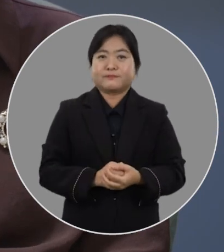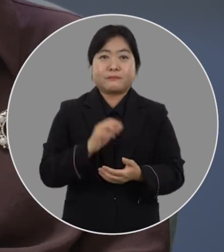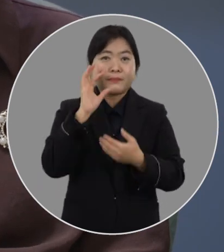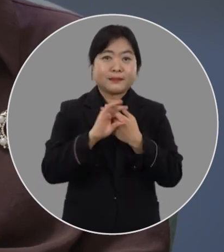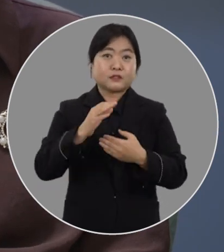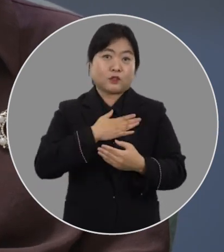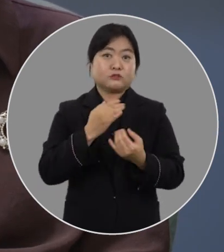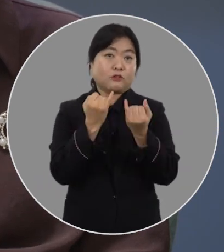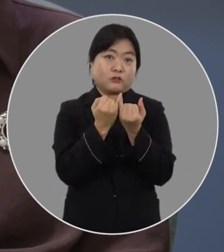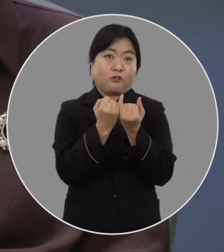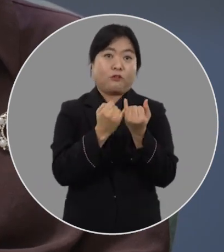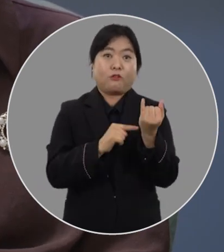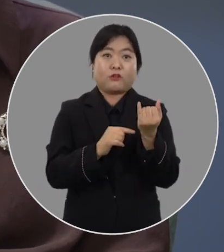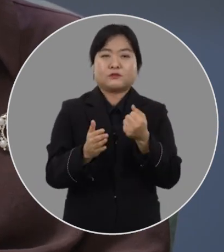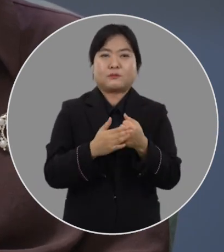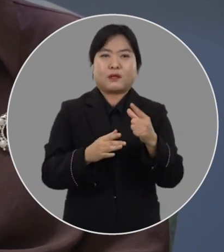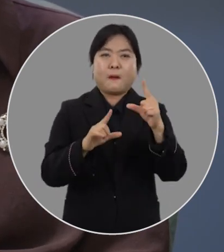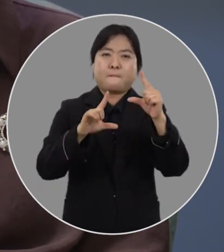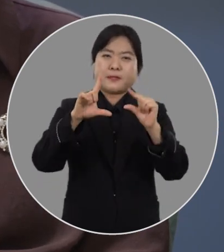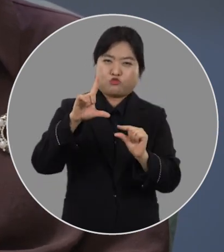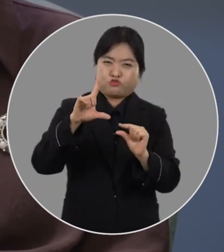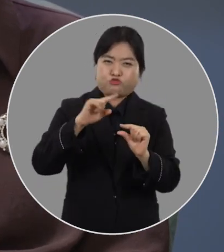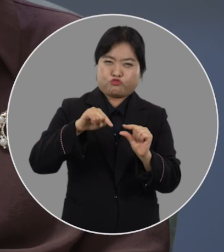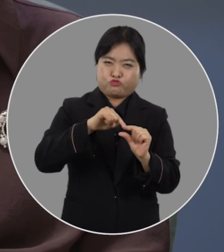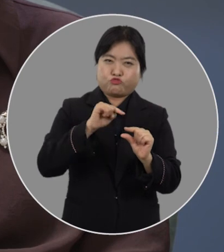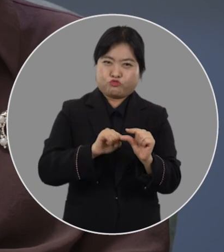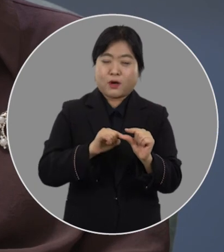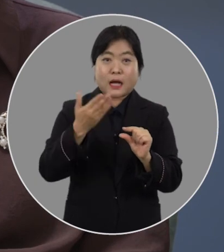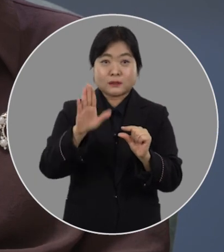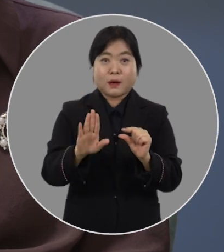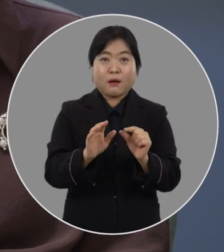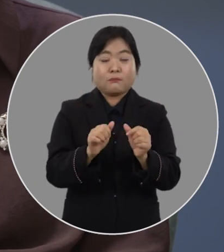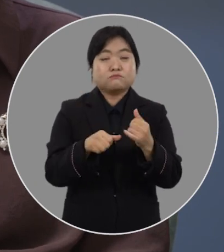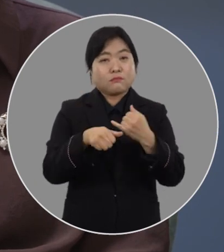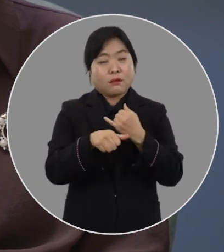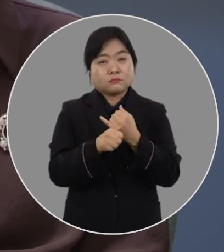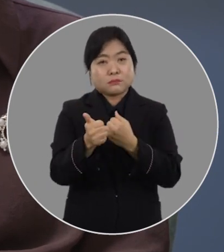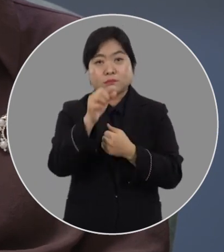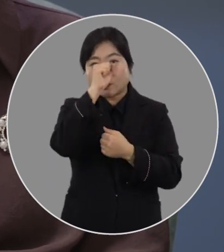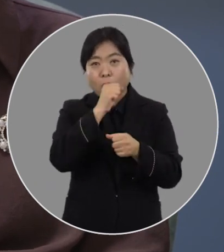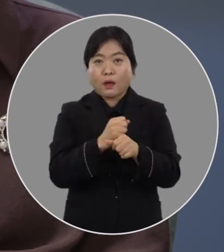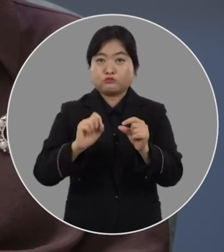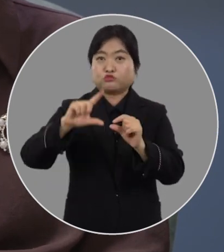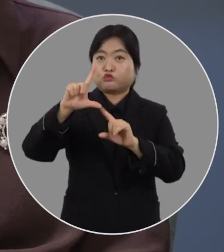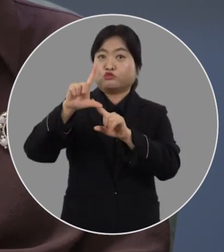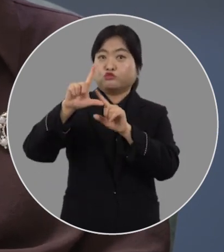가령 저는 여성이라는 점에서는 비주류에 속하지만 이성애자라는 점에서는 주류성을